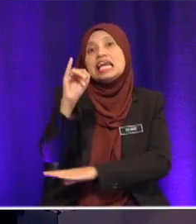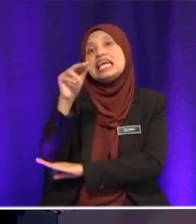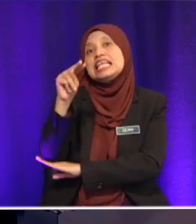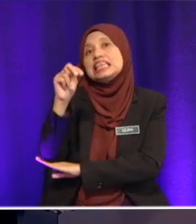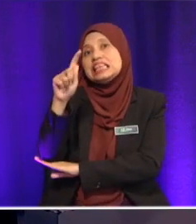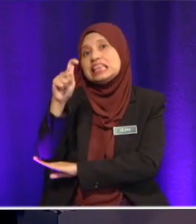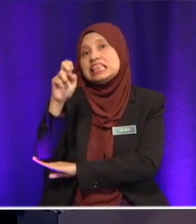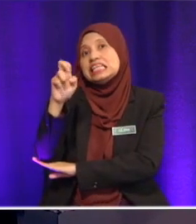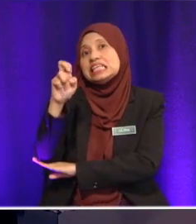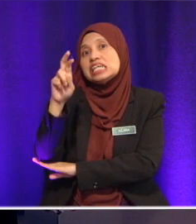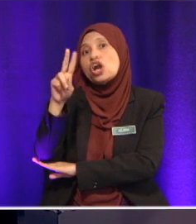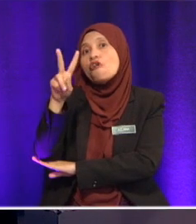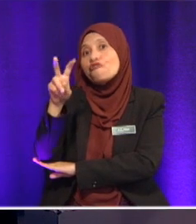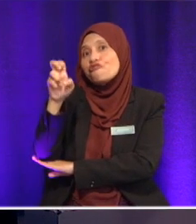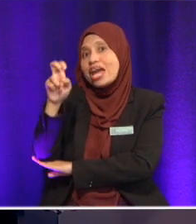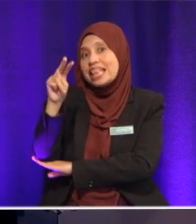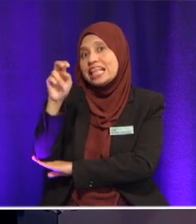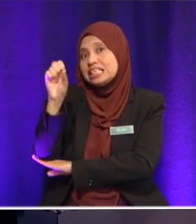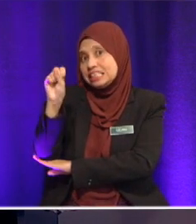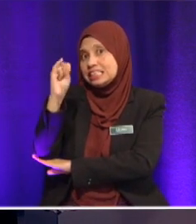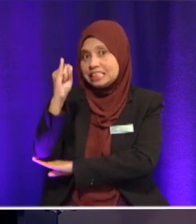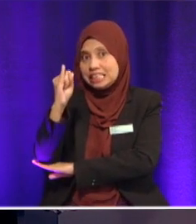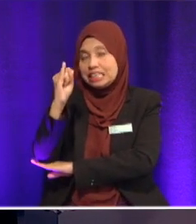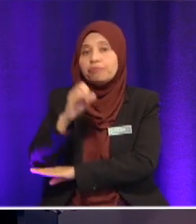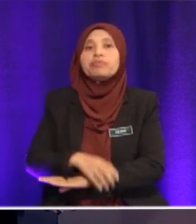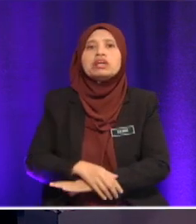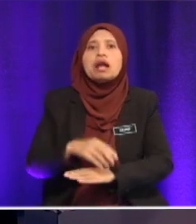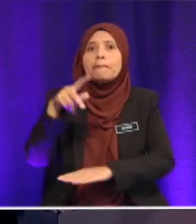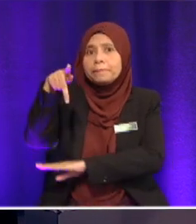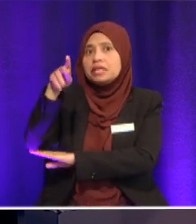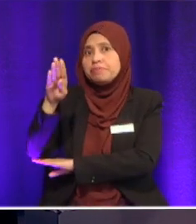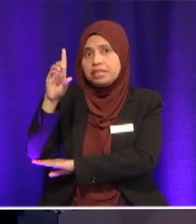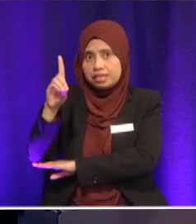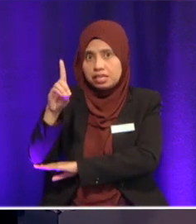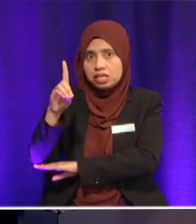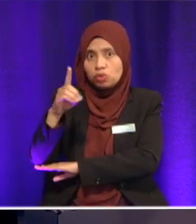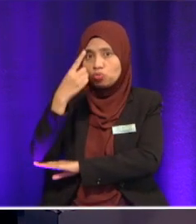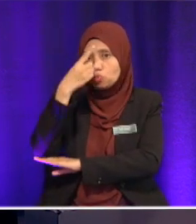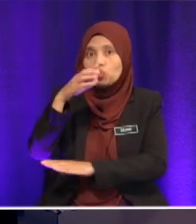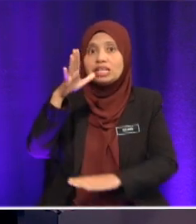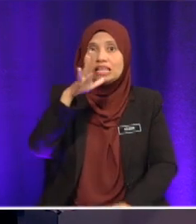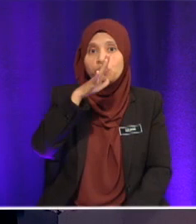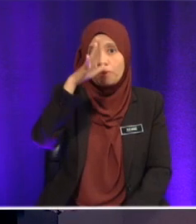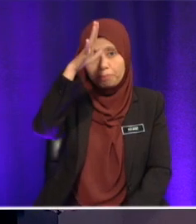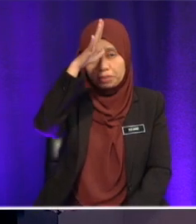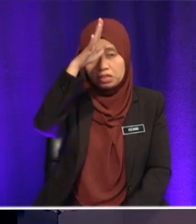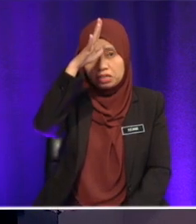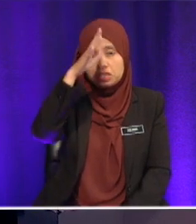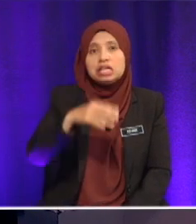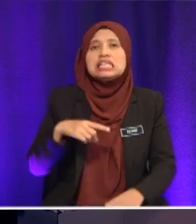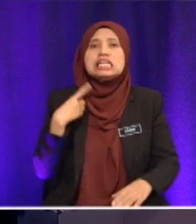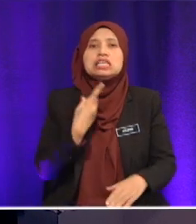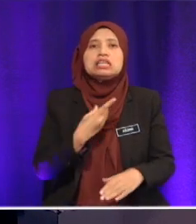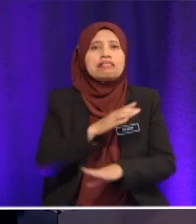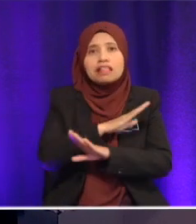pada murid-murid kita jadi PBD ini sebenarnya untuk para Ibu apa pengetahuan kita tidak